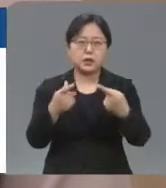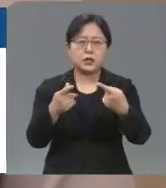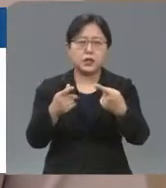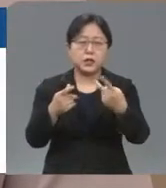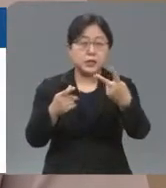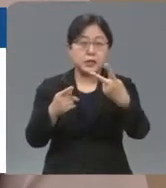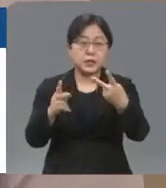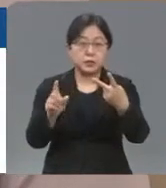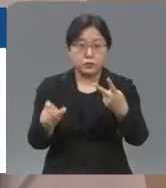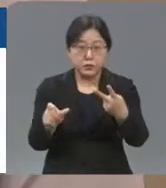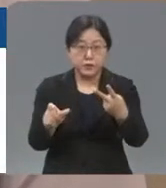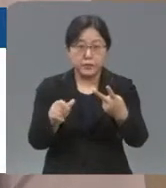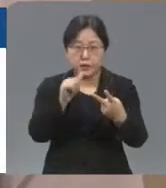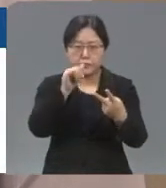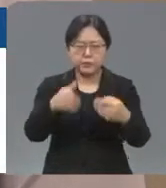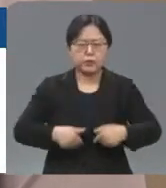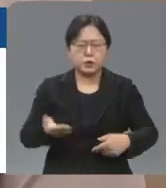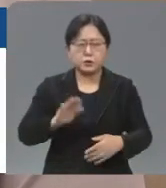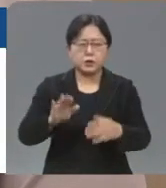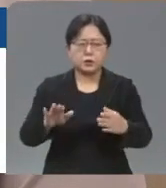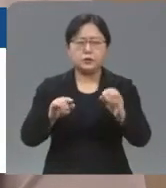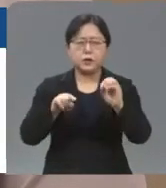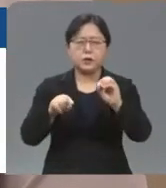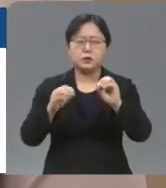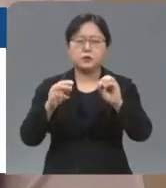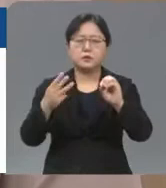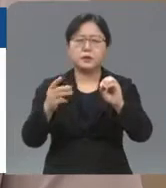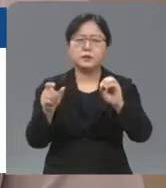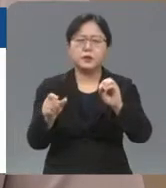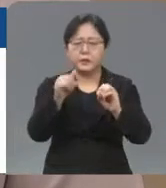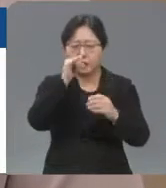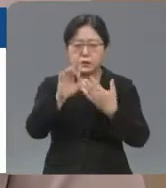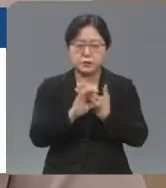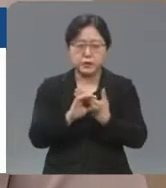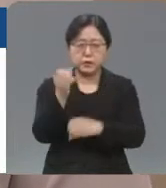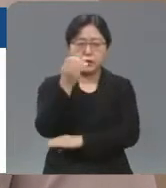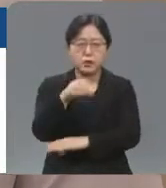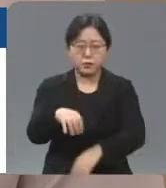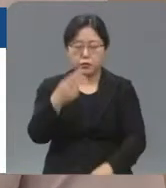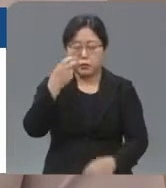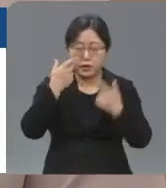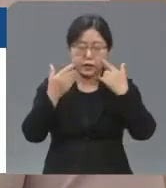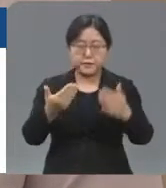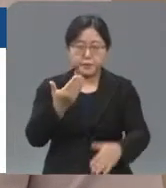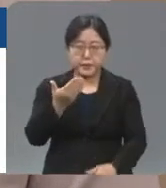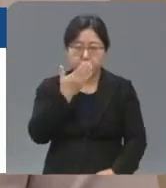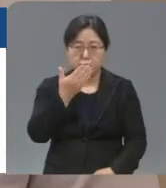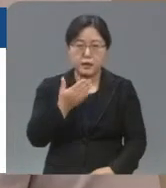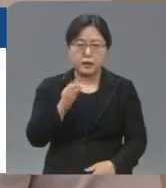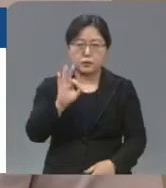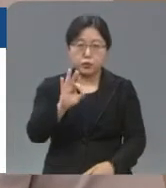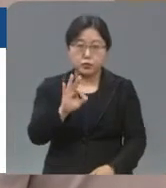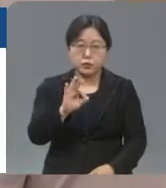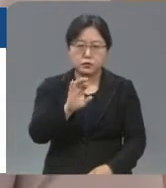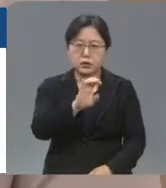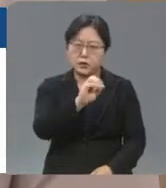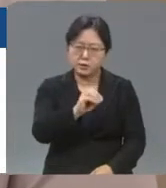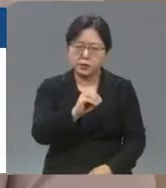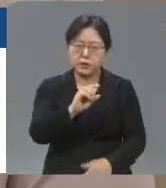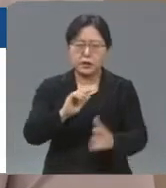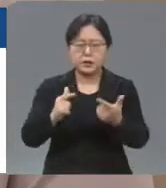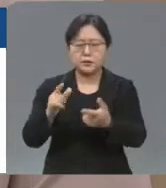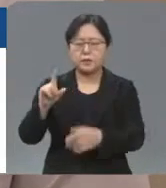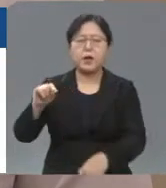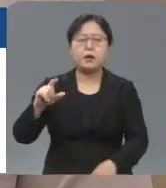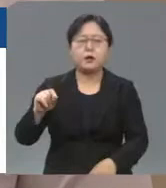비해 0.3g만 있으면 원산지 단속이 가능할 수 있도록 변경이 되었습니다. 그리고 비용 또한 40만 원에서 만